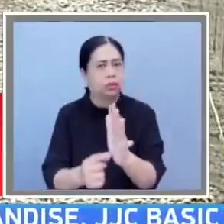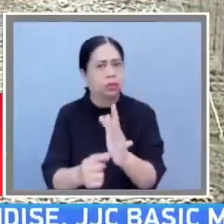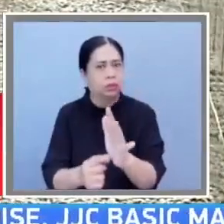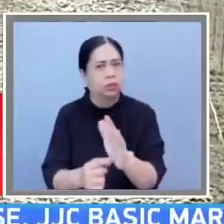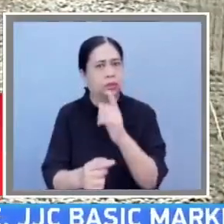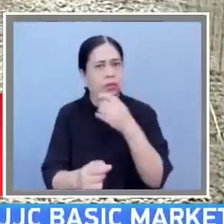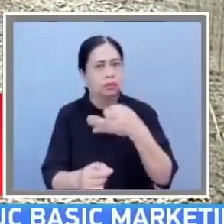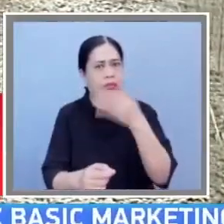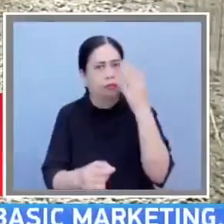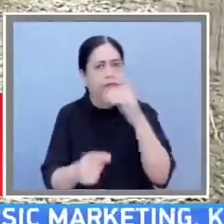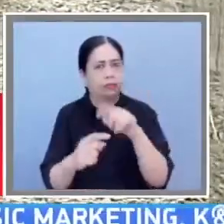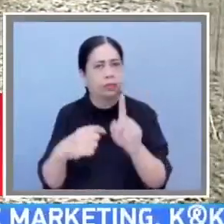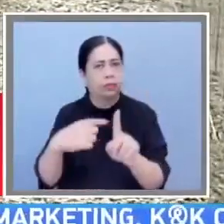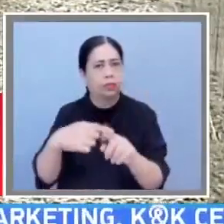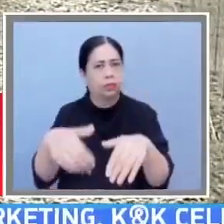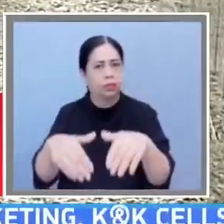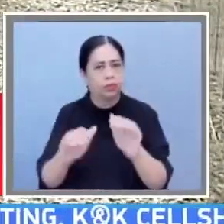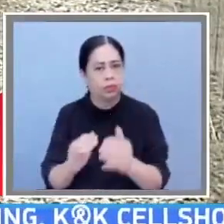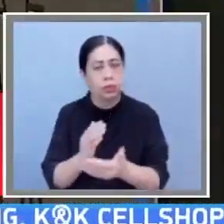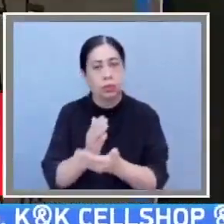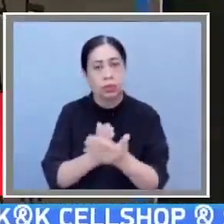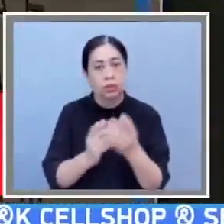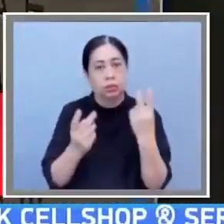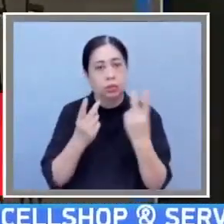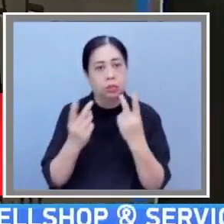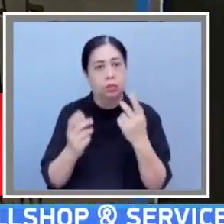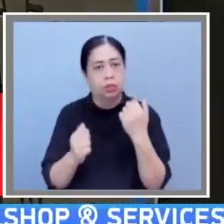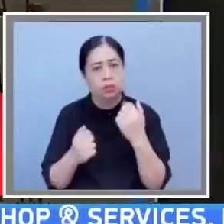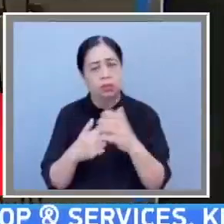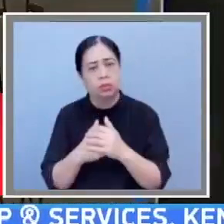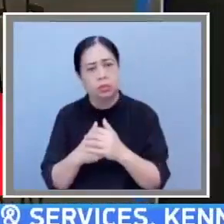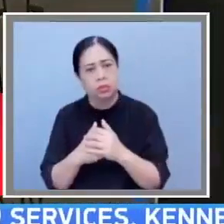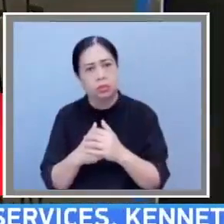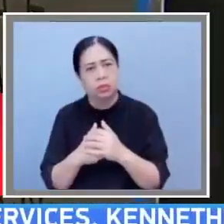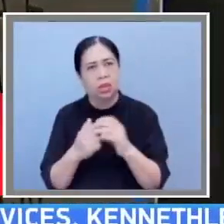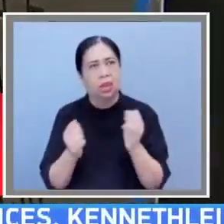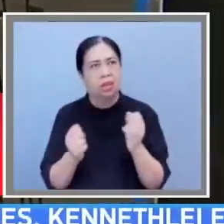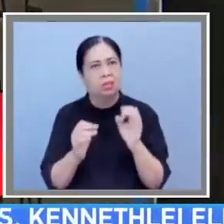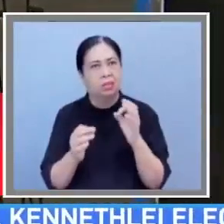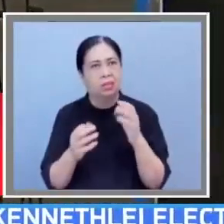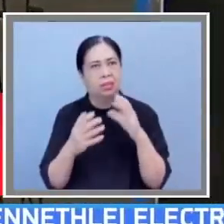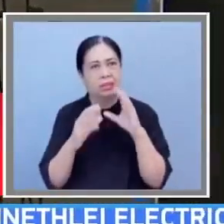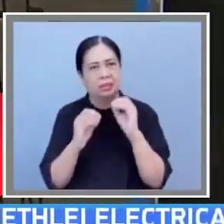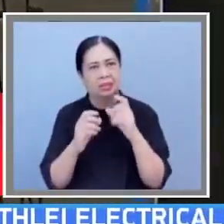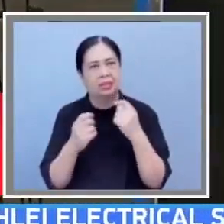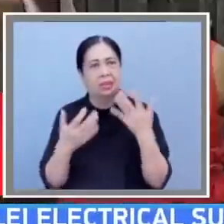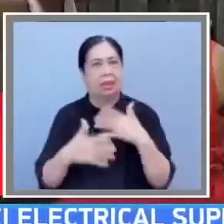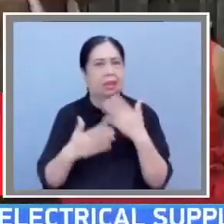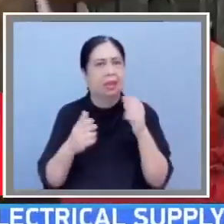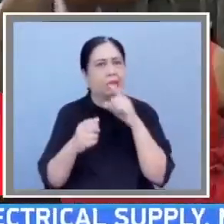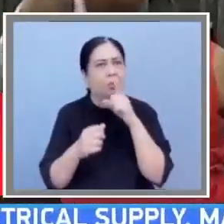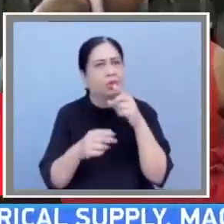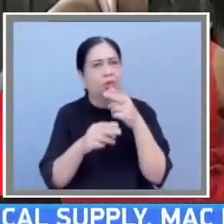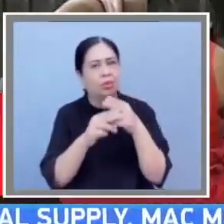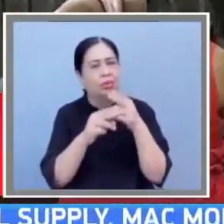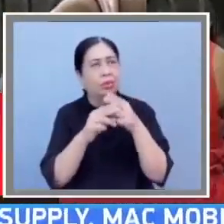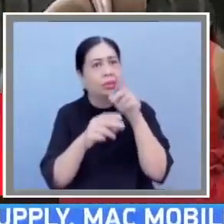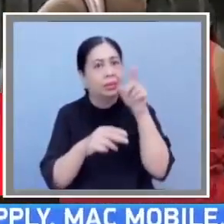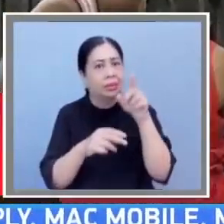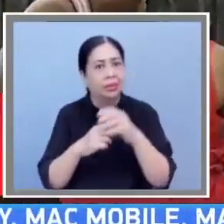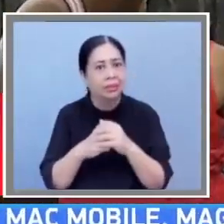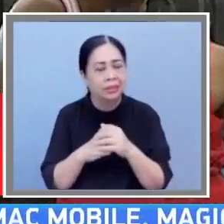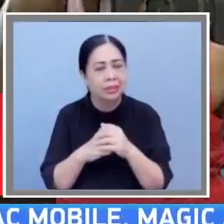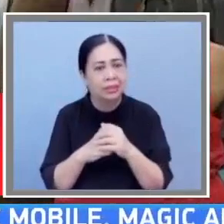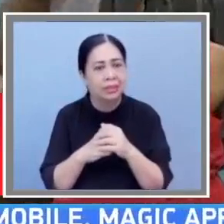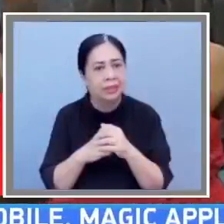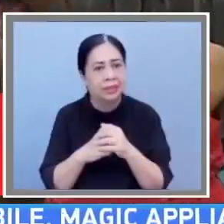nicho may isa namang dumalaw na sa halip a malungkot ay Natawa na lang daw imbis kasi na pangalan ng pumanaw niyang AMA ang eh